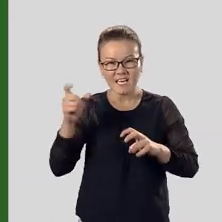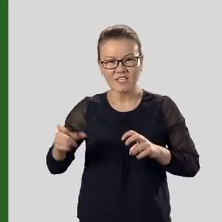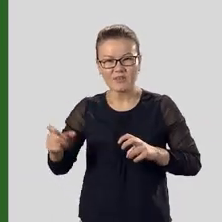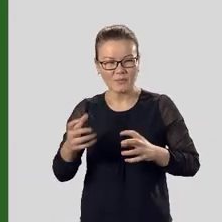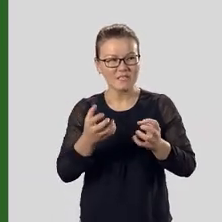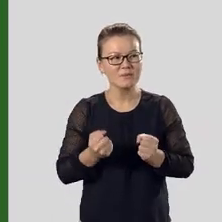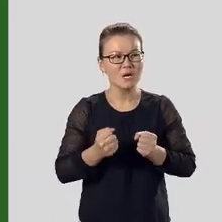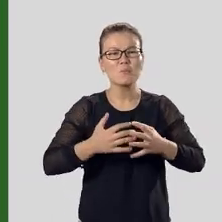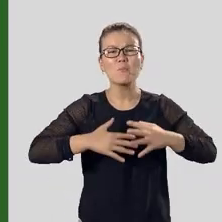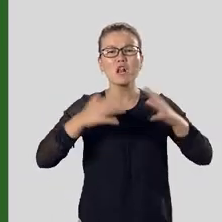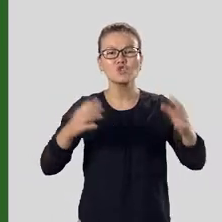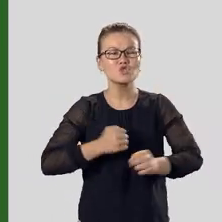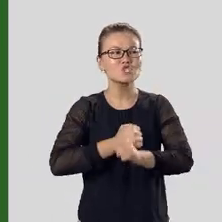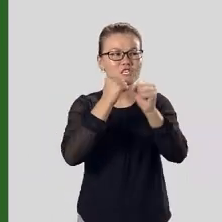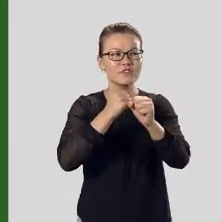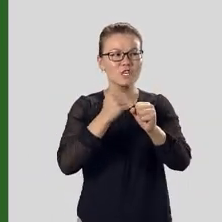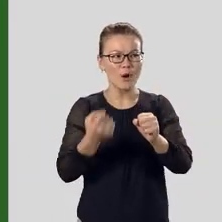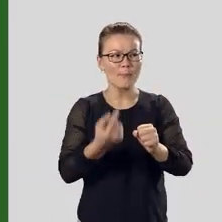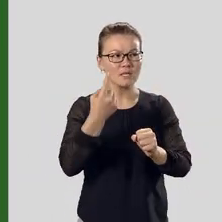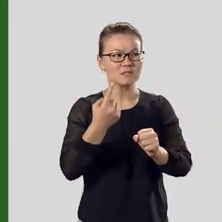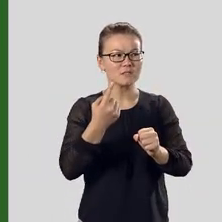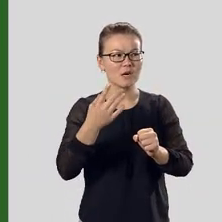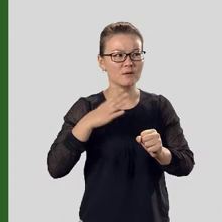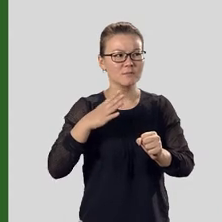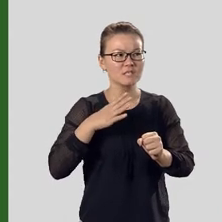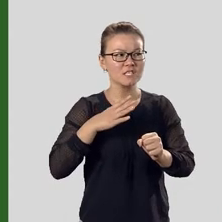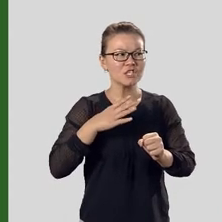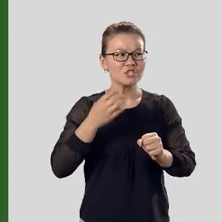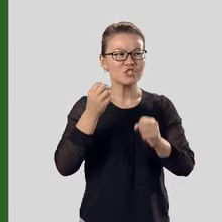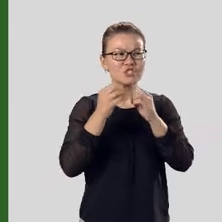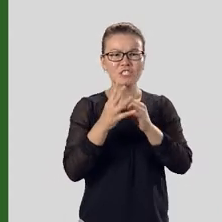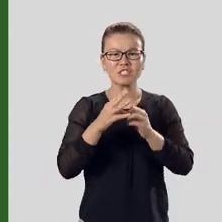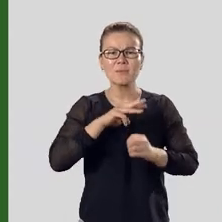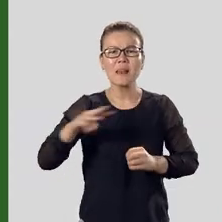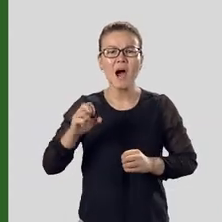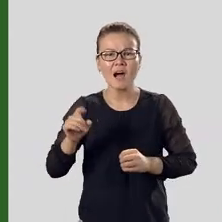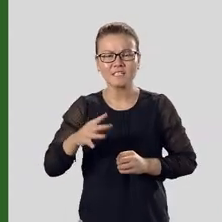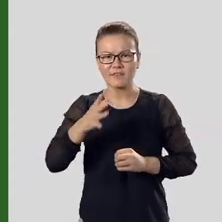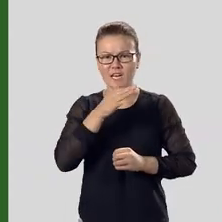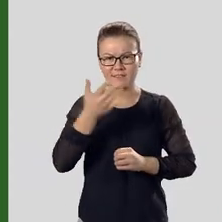принимают большой взрыв, произошедший около 14 миллиардов лет назад.